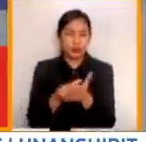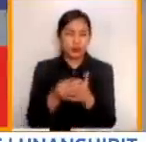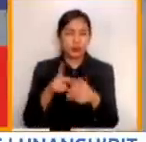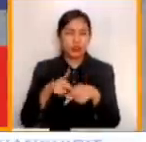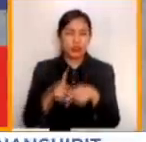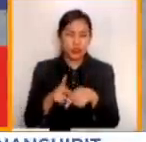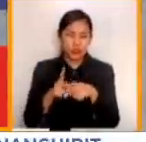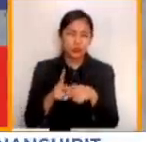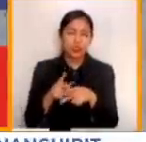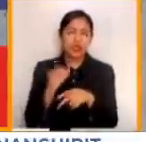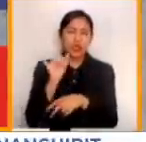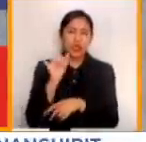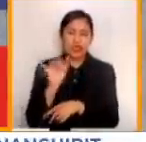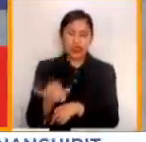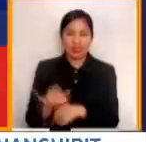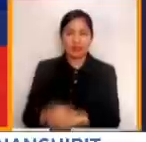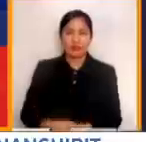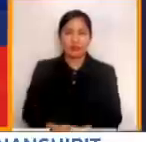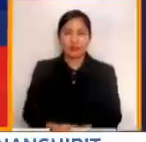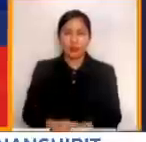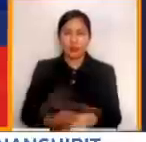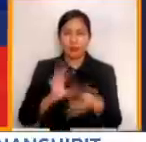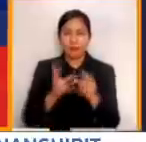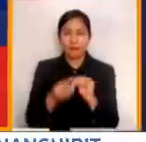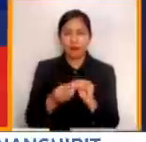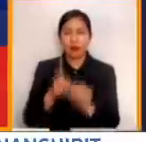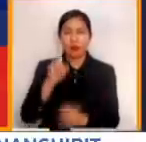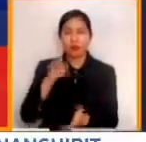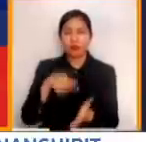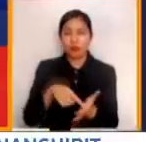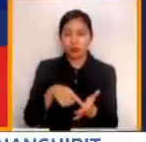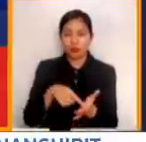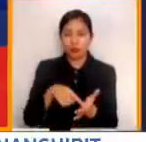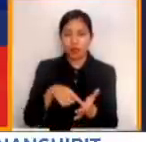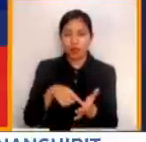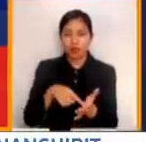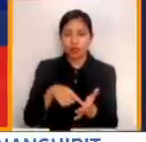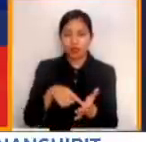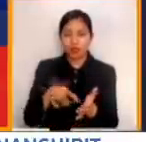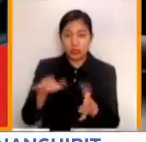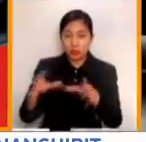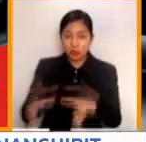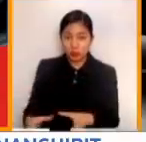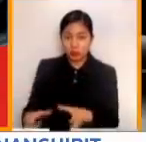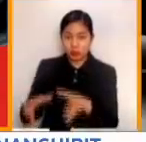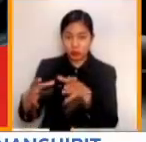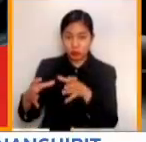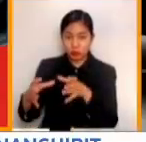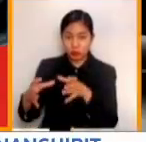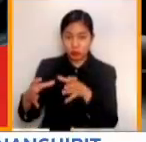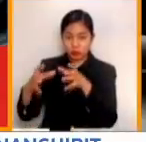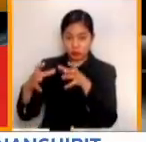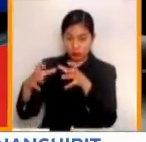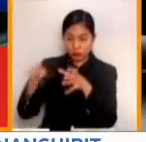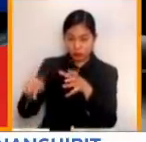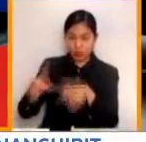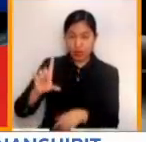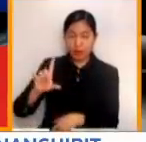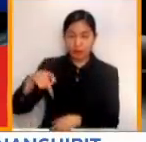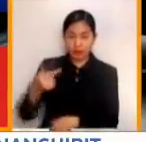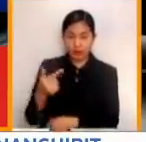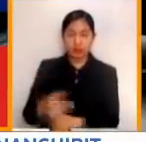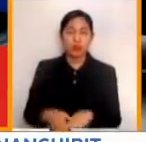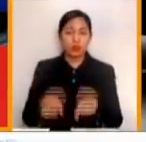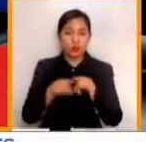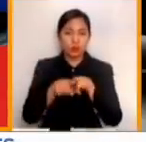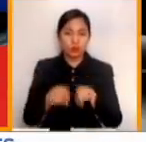dito, papalo na sa lagpas 1,000 pesos ang regular na tangke ng LPG. Bukod dyan, may taas presyo rin